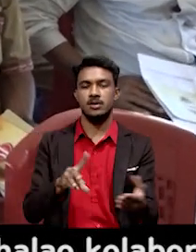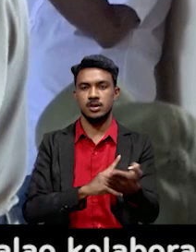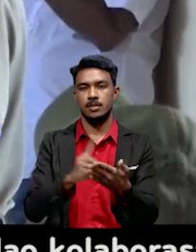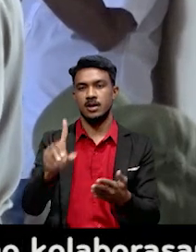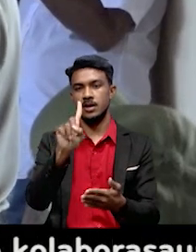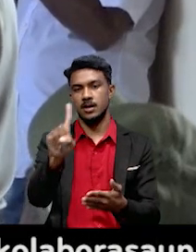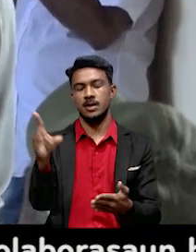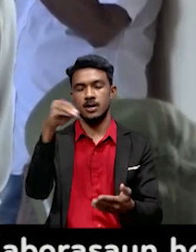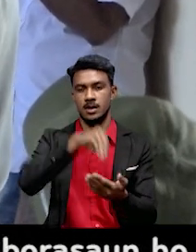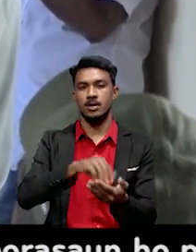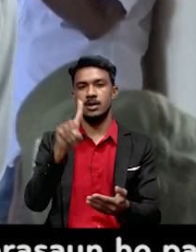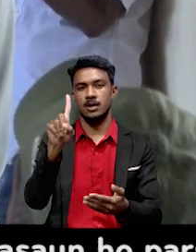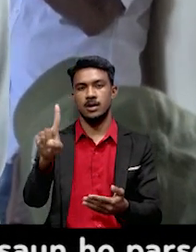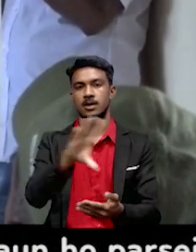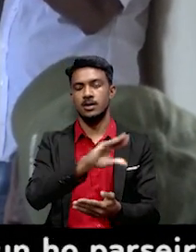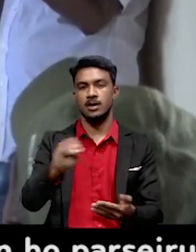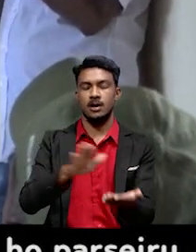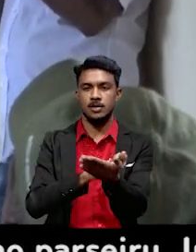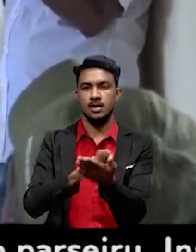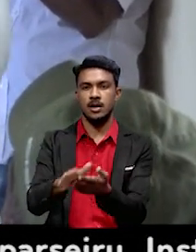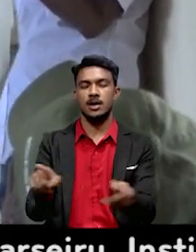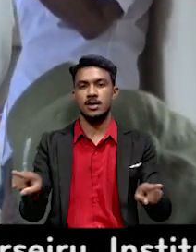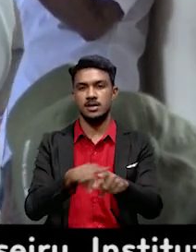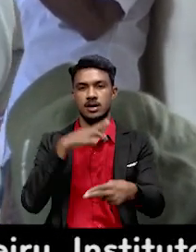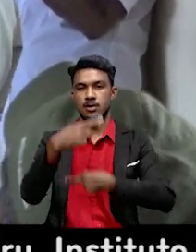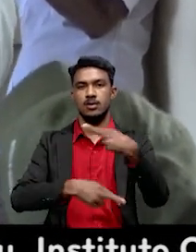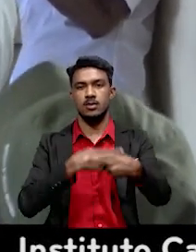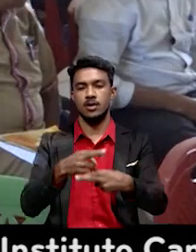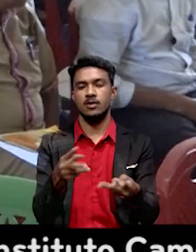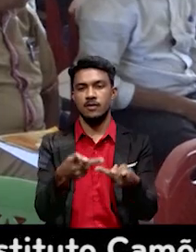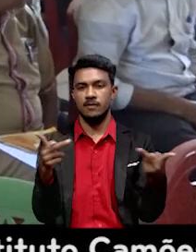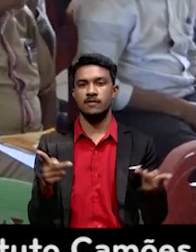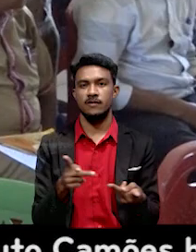sanka limpeza hanesan roda at, vazu ai funan, atu susu